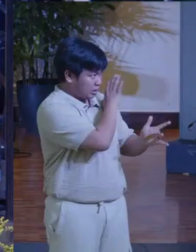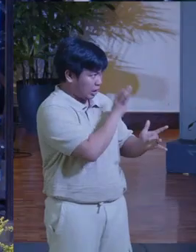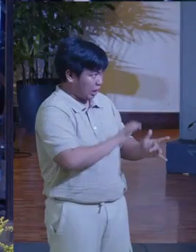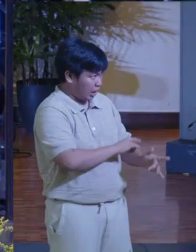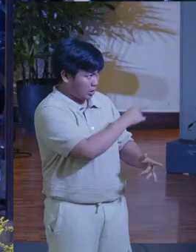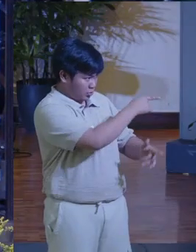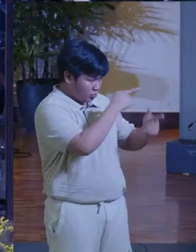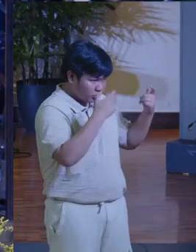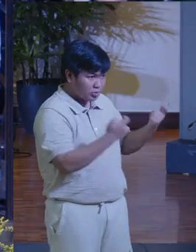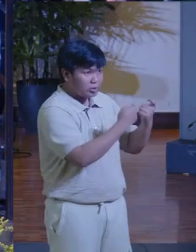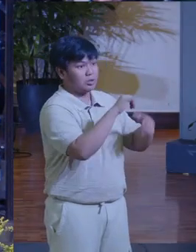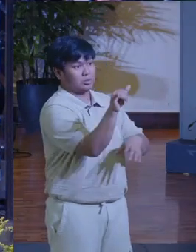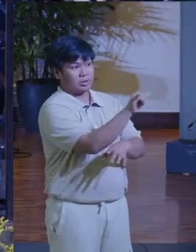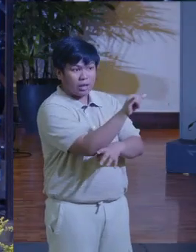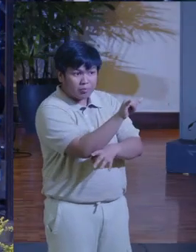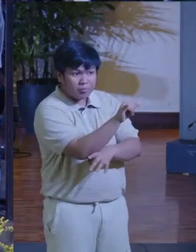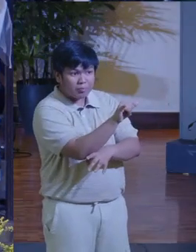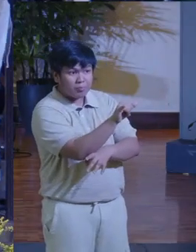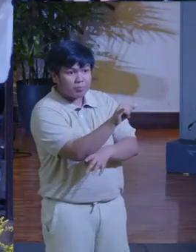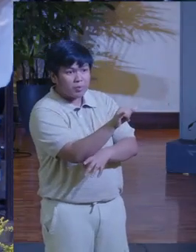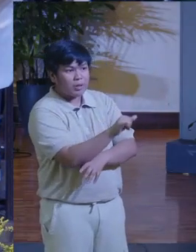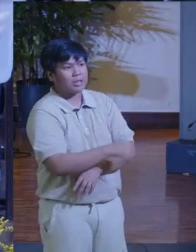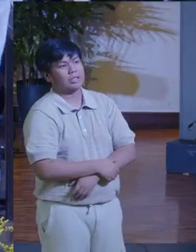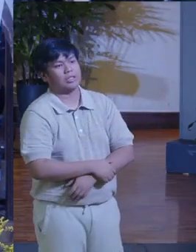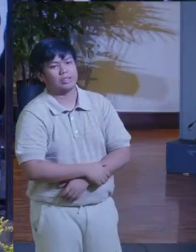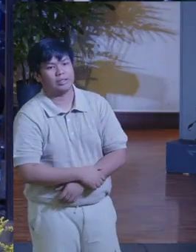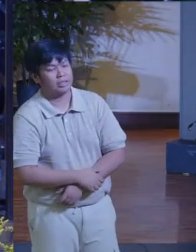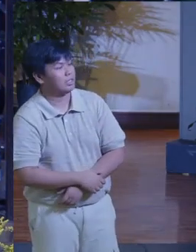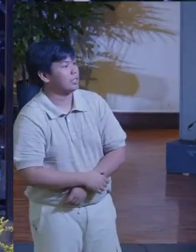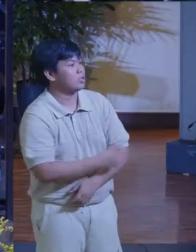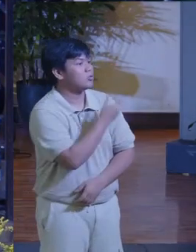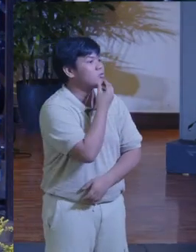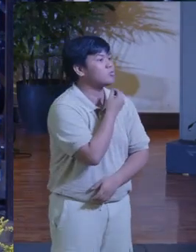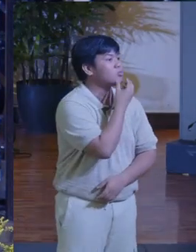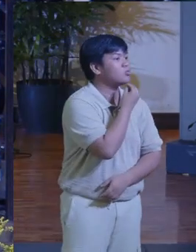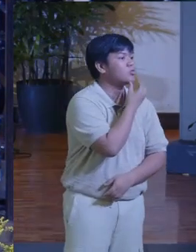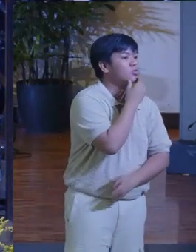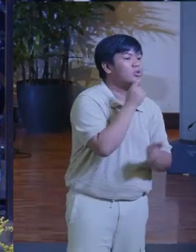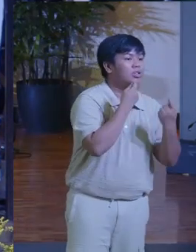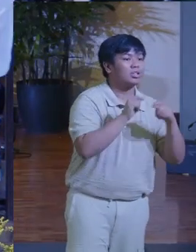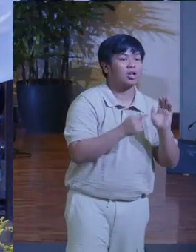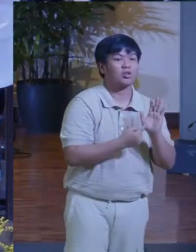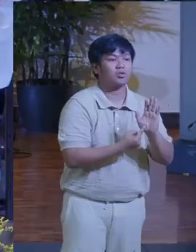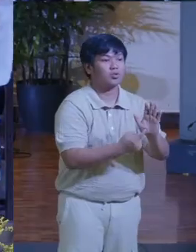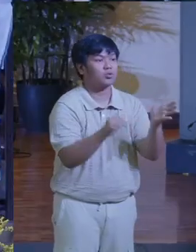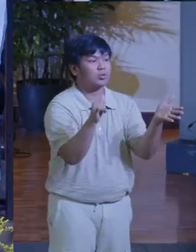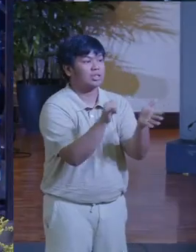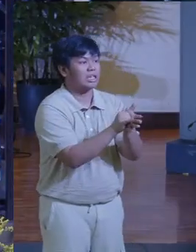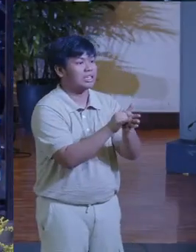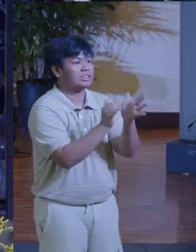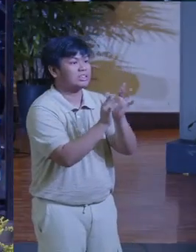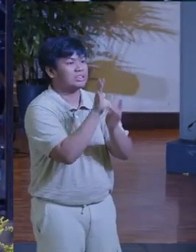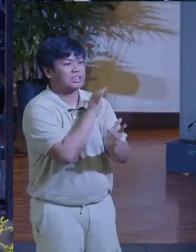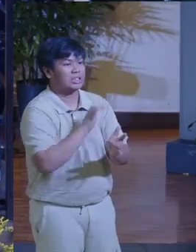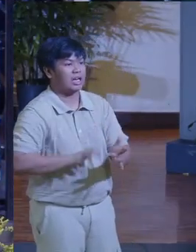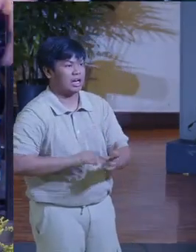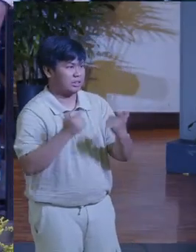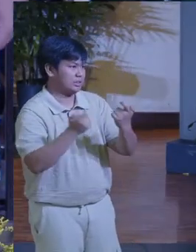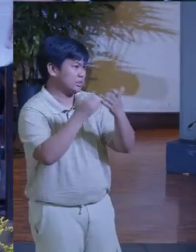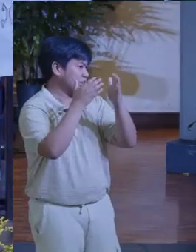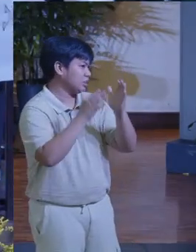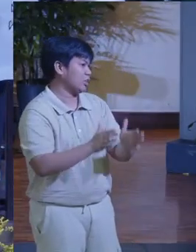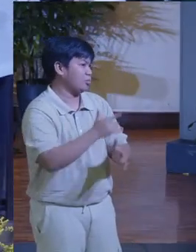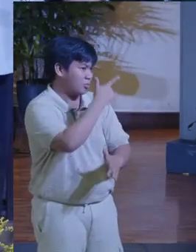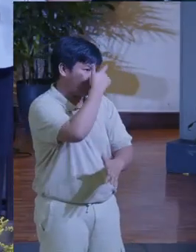niya. So kung ang sinasabi ninyo mga Judaizer na ang hindi pagsunod o ang aming pagkalaya